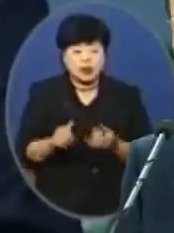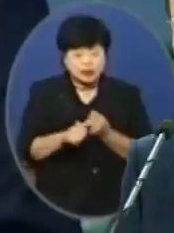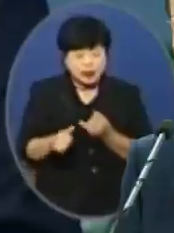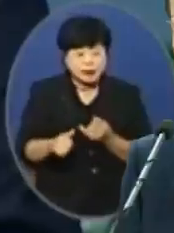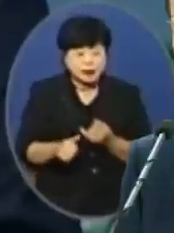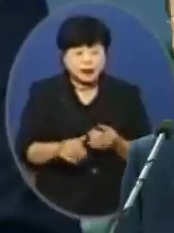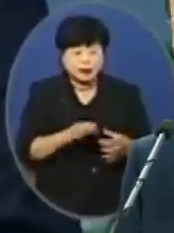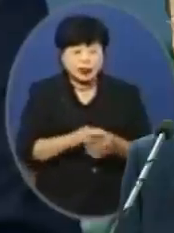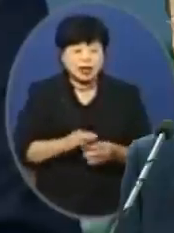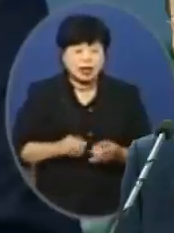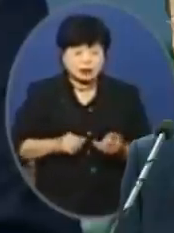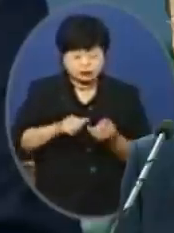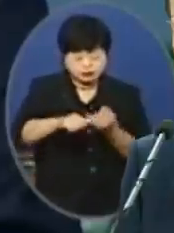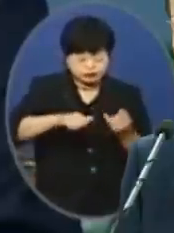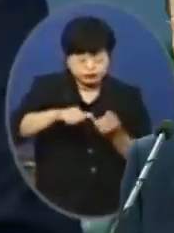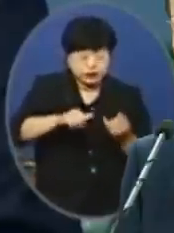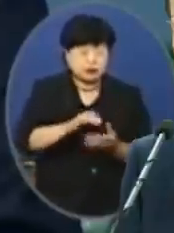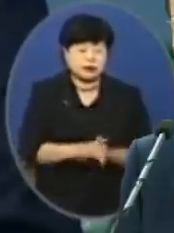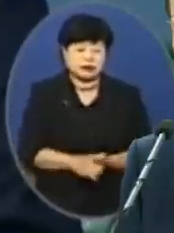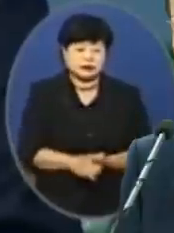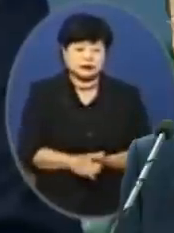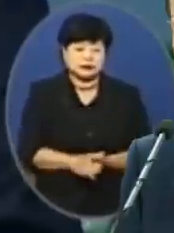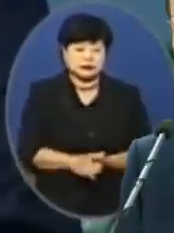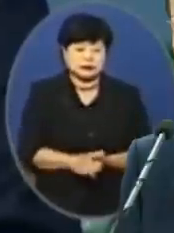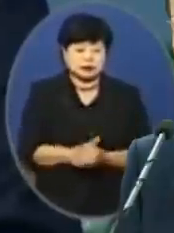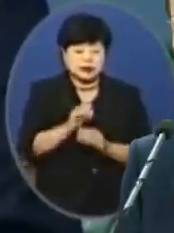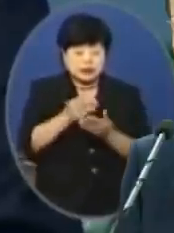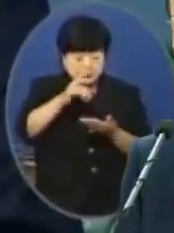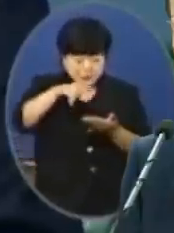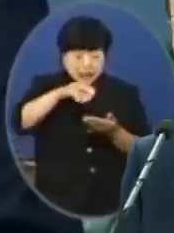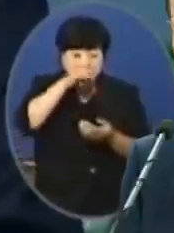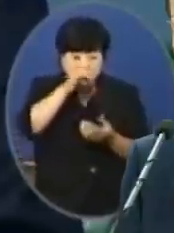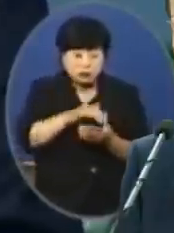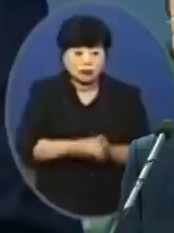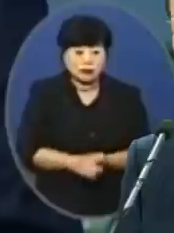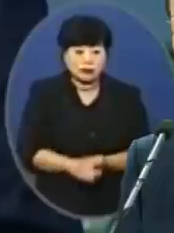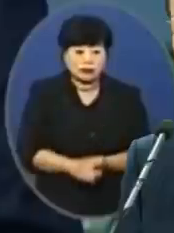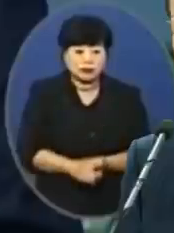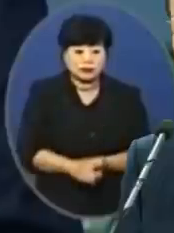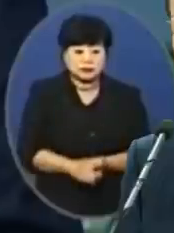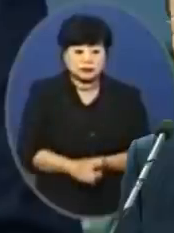남편하고 끊임없이 분쟁이 일어나도록 성경이 그렇게 되어 있습니다.